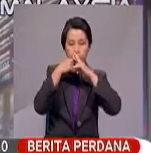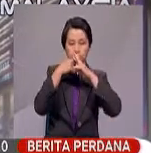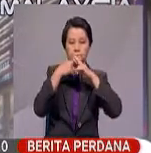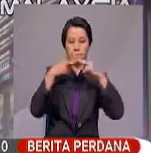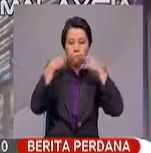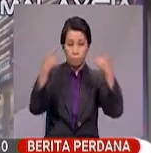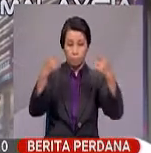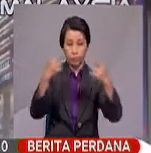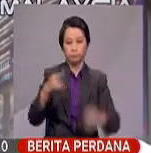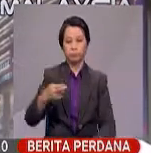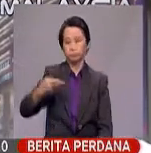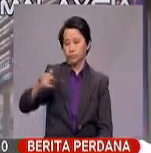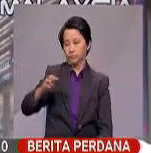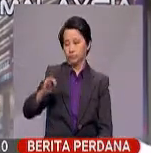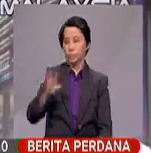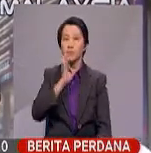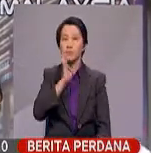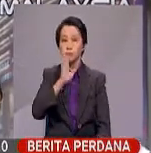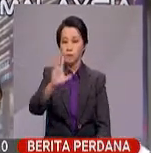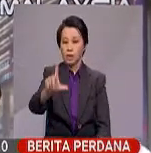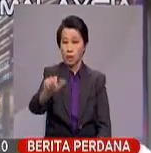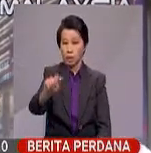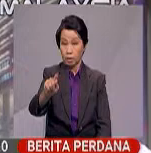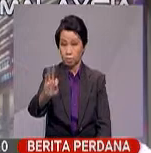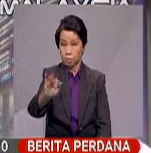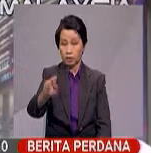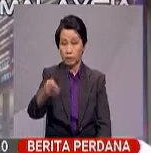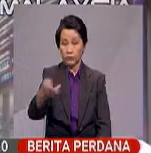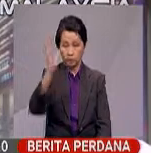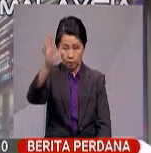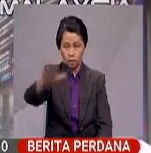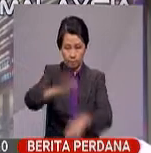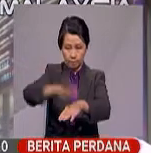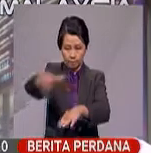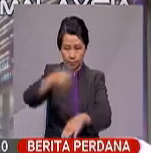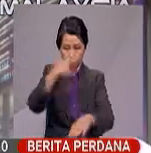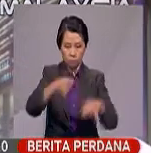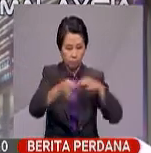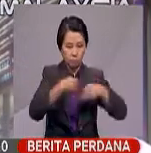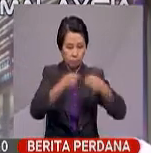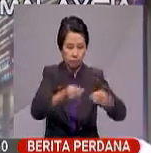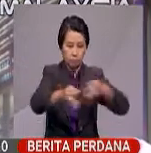Abdul Hamid turut mengesahkan Latifah akan dipanggil untuk memberi keterangan bagi membantu siasatan.